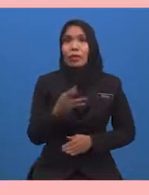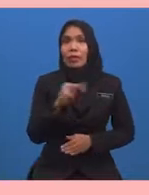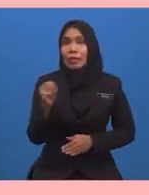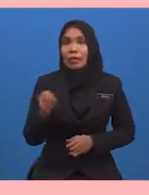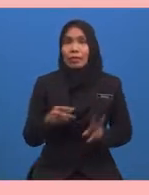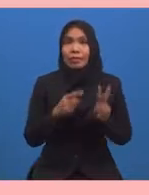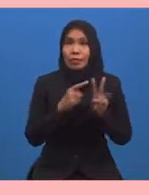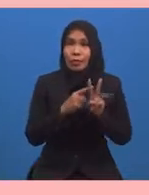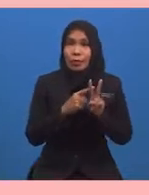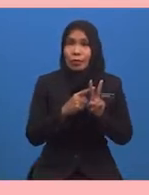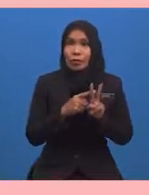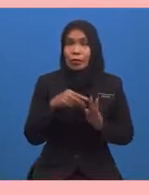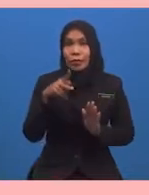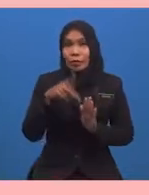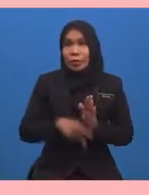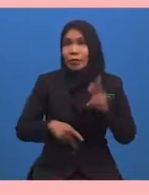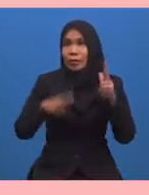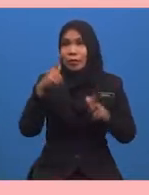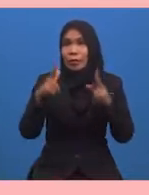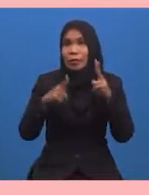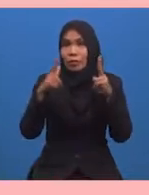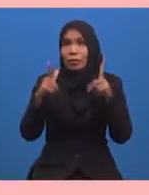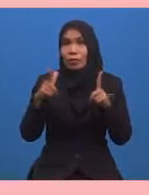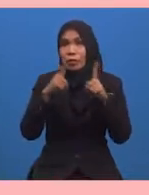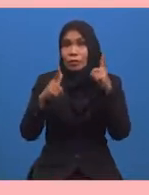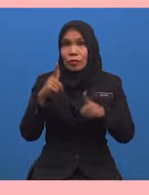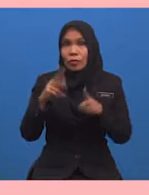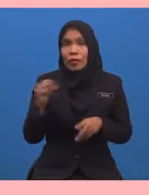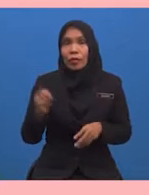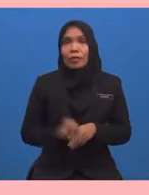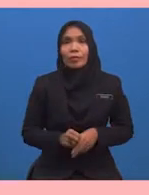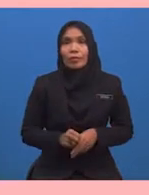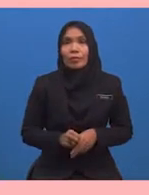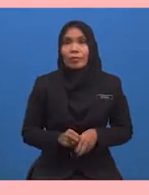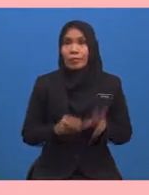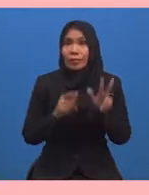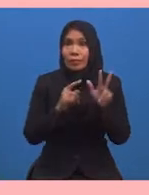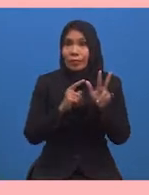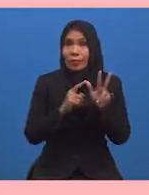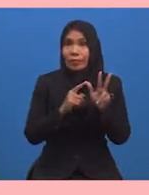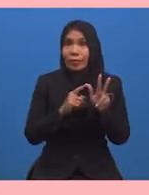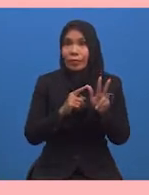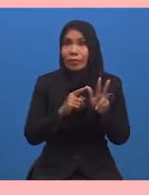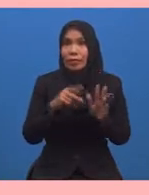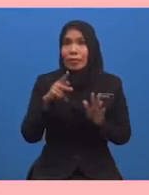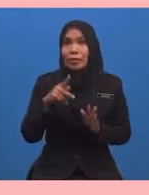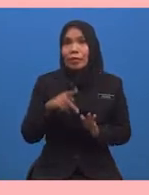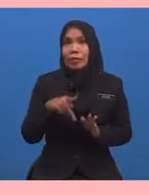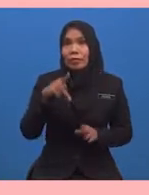kedua, pelancongan, ketiga, perlombongan dan keempat,